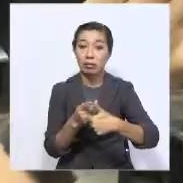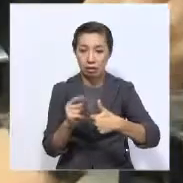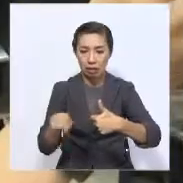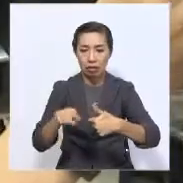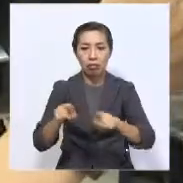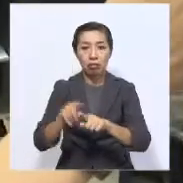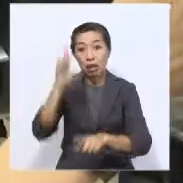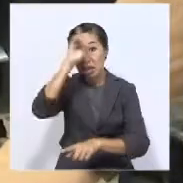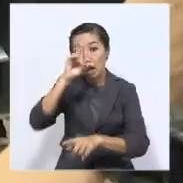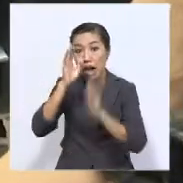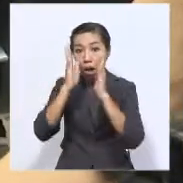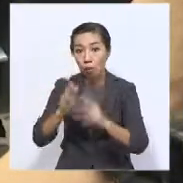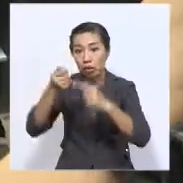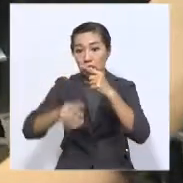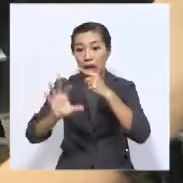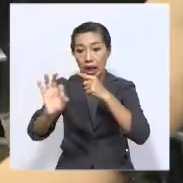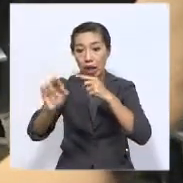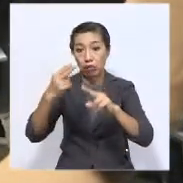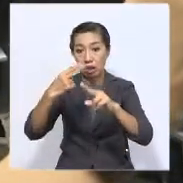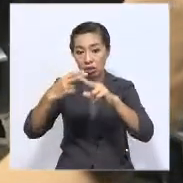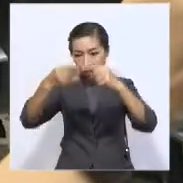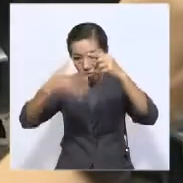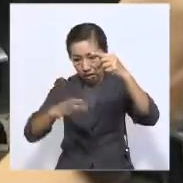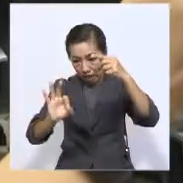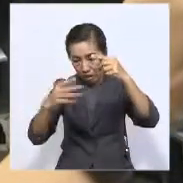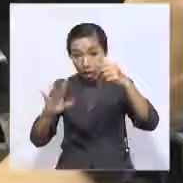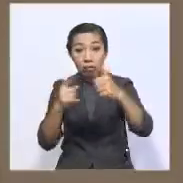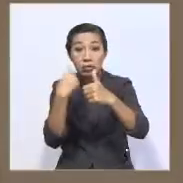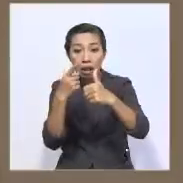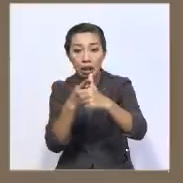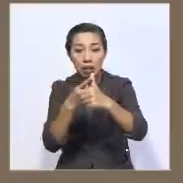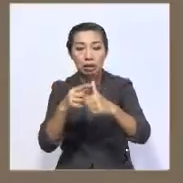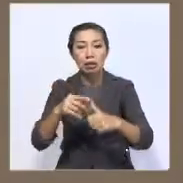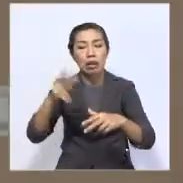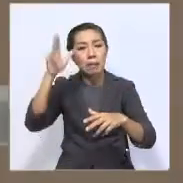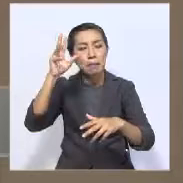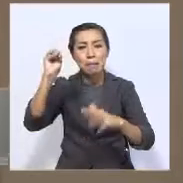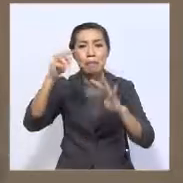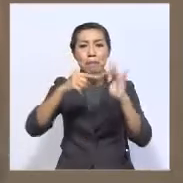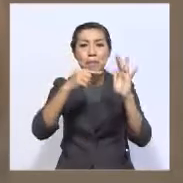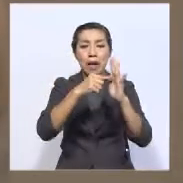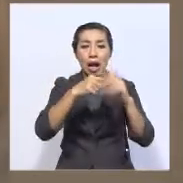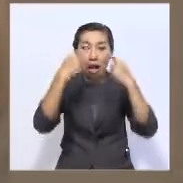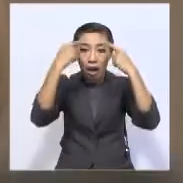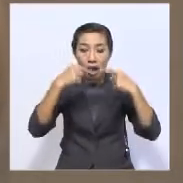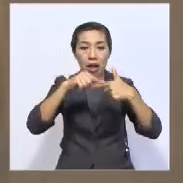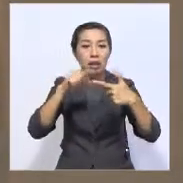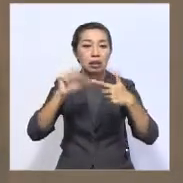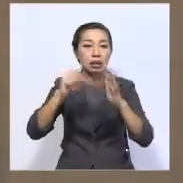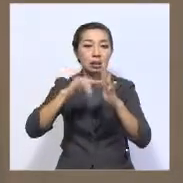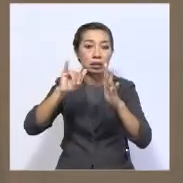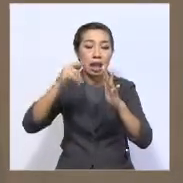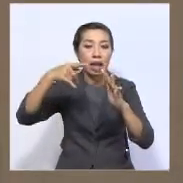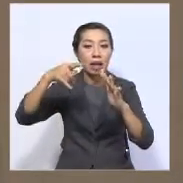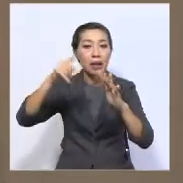รายชื่อดารานักแสดงทั้ง9คนนะครับตอนนี้ก็ออกมาแล้วนะครับก็ประกอบไปด้วยคุณม้าอรณภากฤษฎีคุณสายป่านอภิญญาคุ